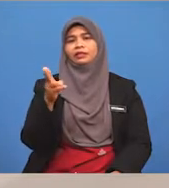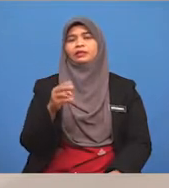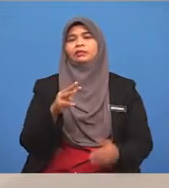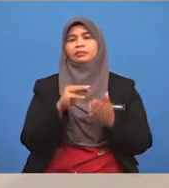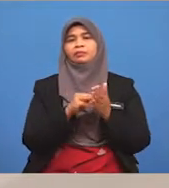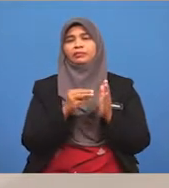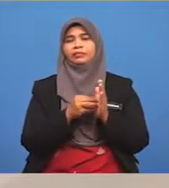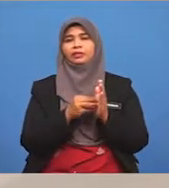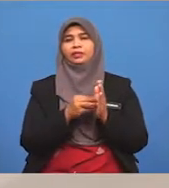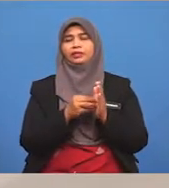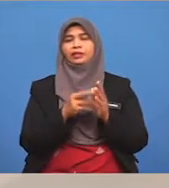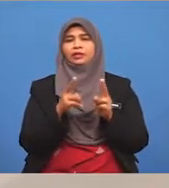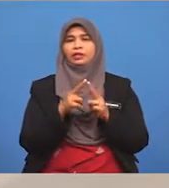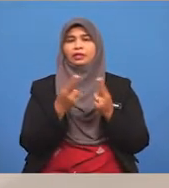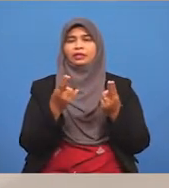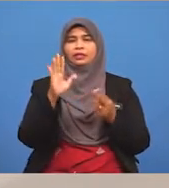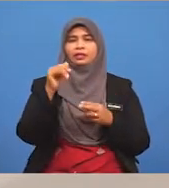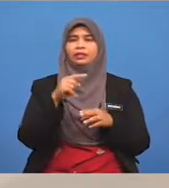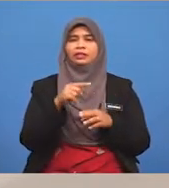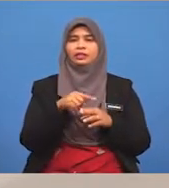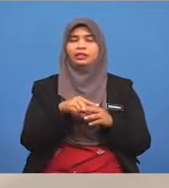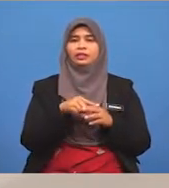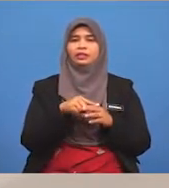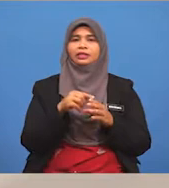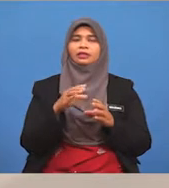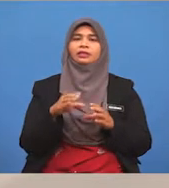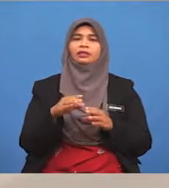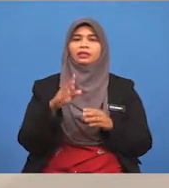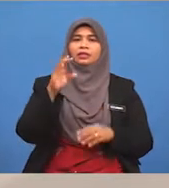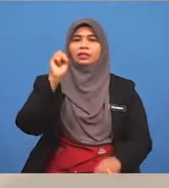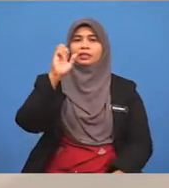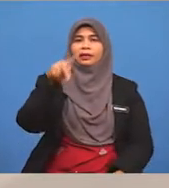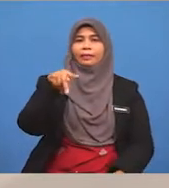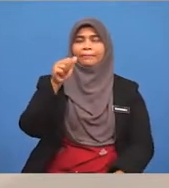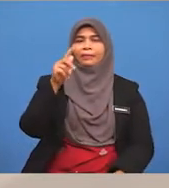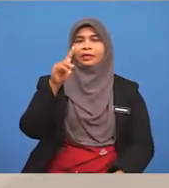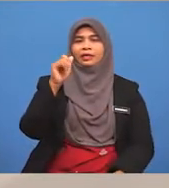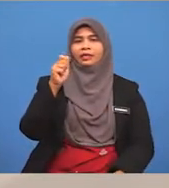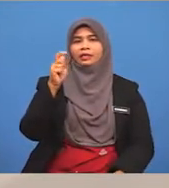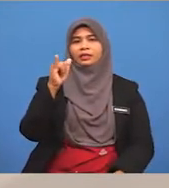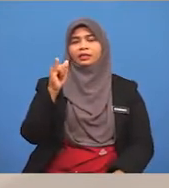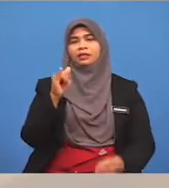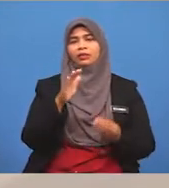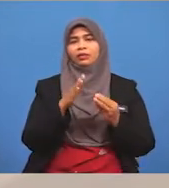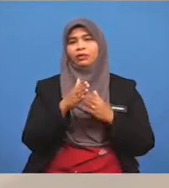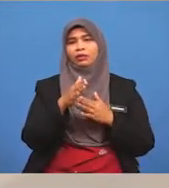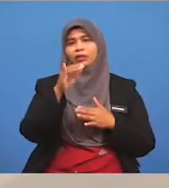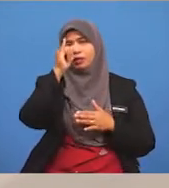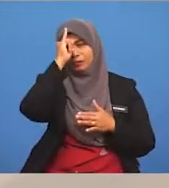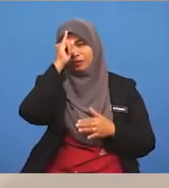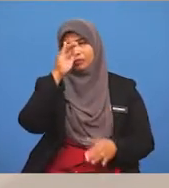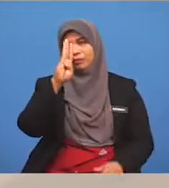Maksudnya, hadis yang disepakati oleh Imam Al-Bukhari dan Imam Muslim. Yang